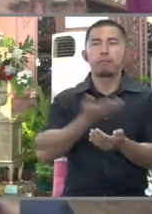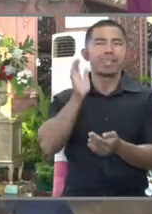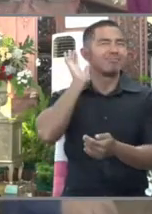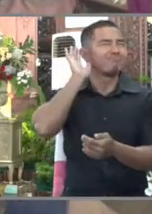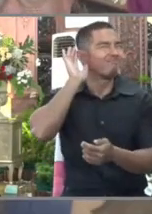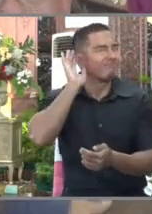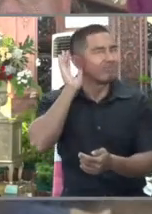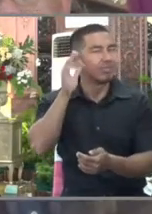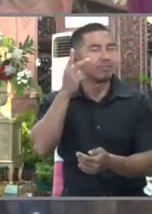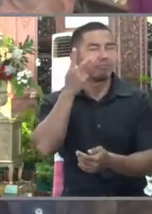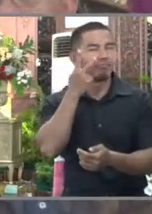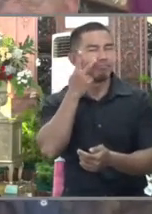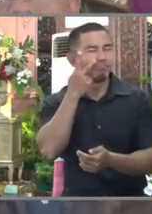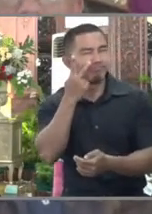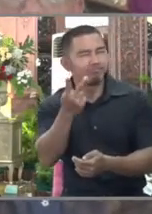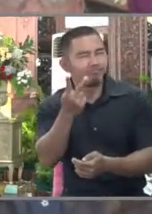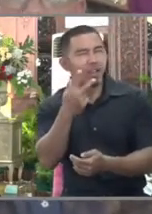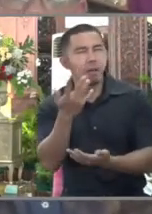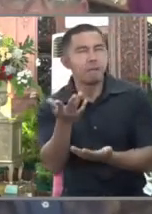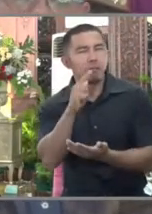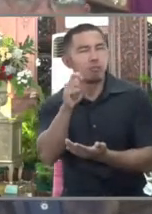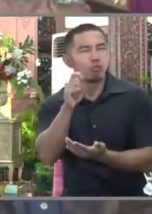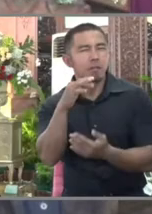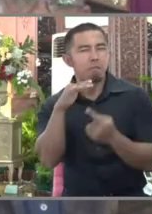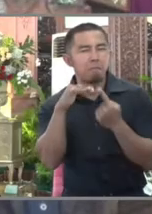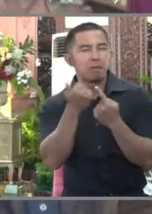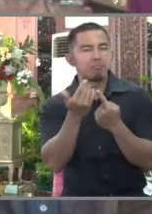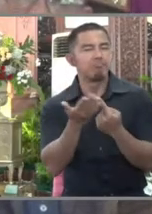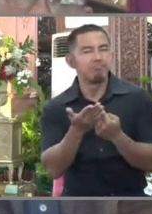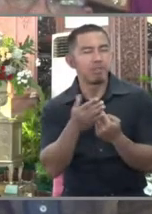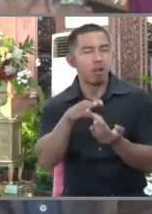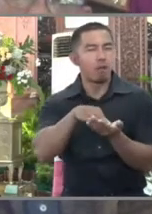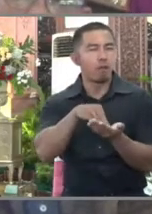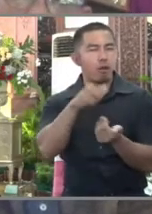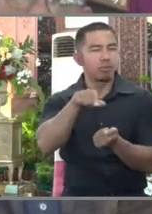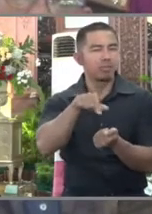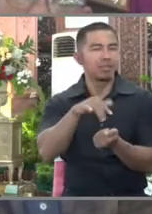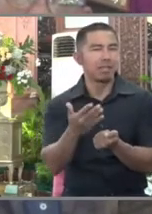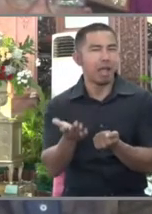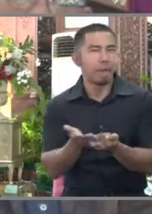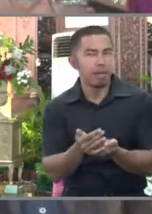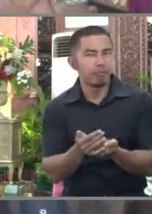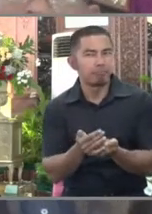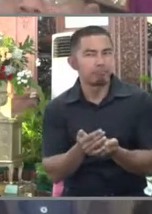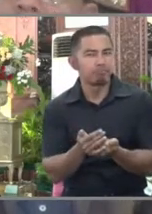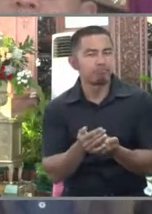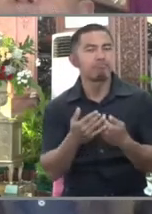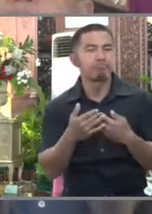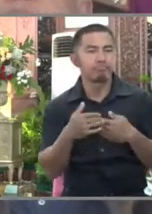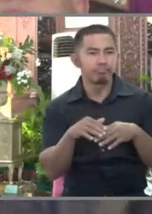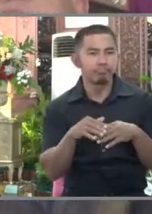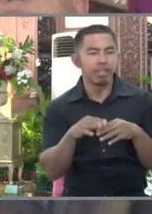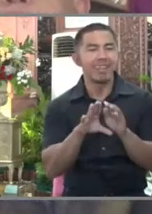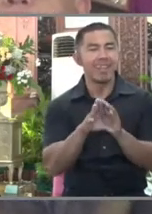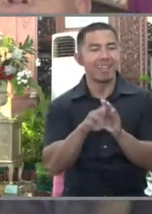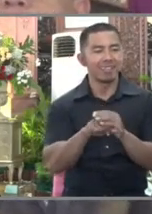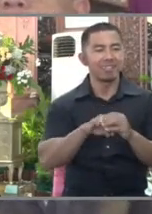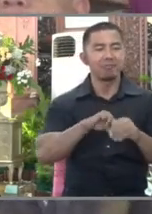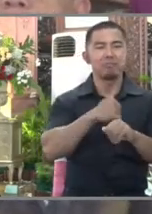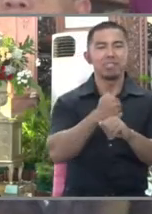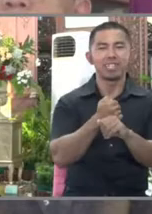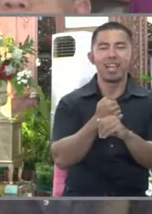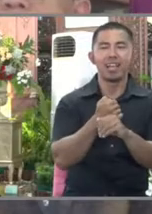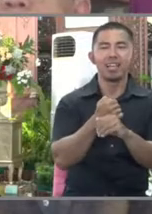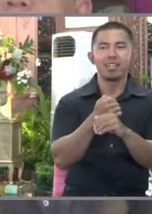kami melihat langsung kebutuhan masyarakatnya di forum ini seperti apa, sehingga nanti kami bisa